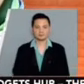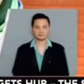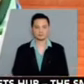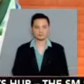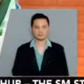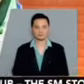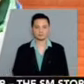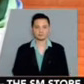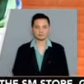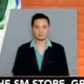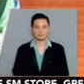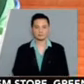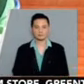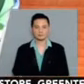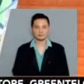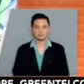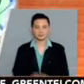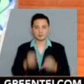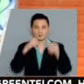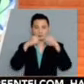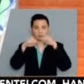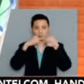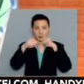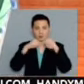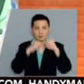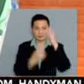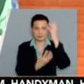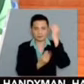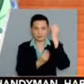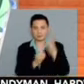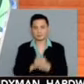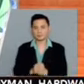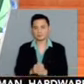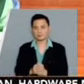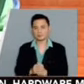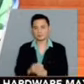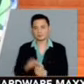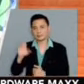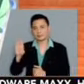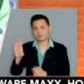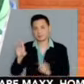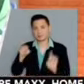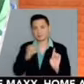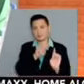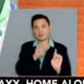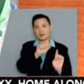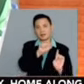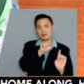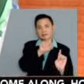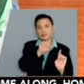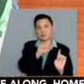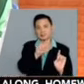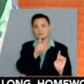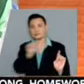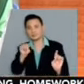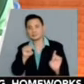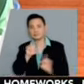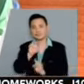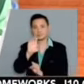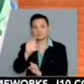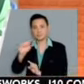Nananatiling kampiyon ang Perpetual Altas at Benilde Lady Blazers sa NCAA Volleyball Tournament. Four-peat na ang